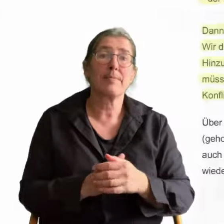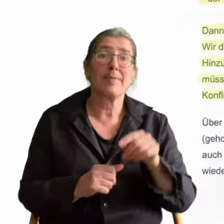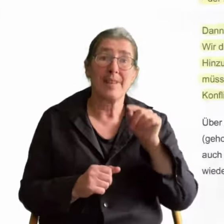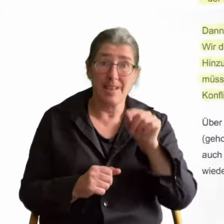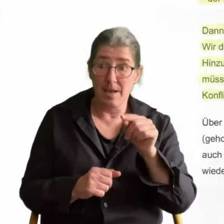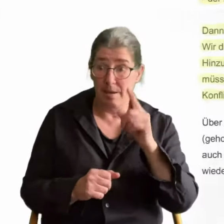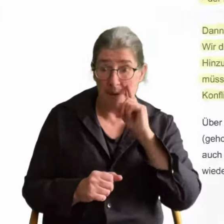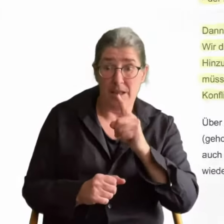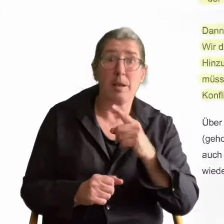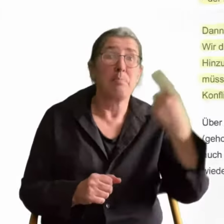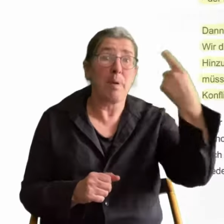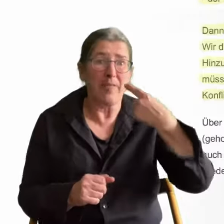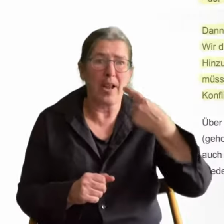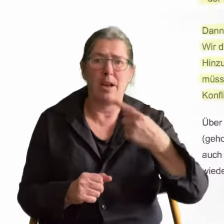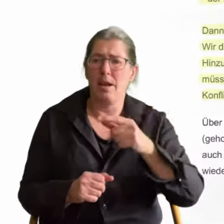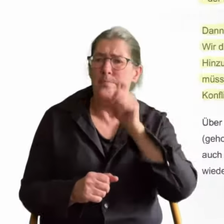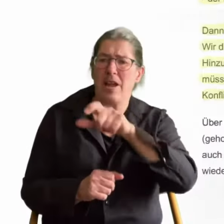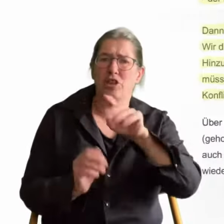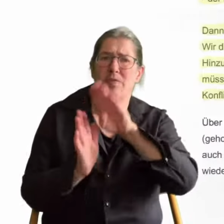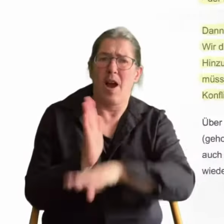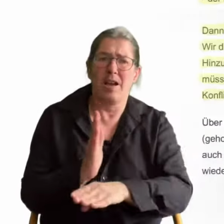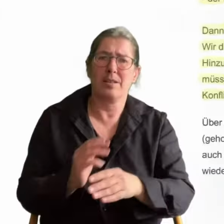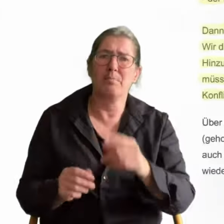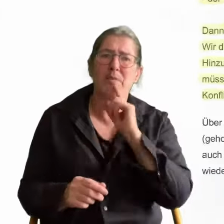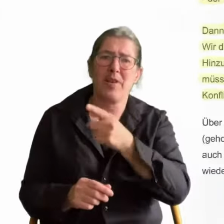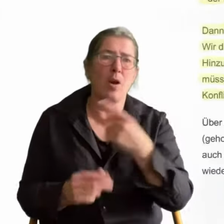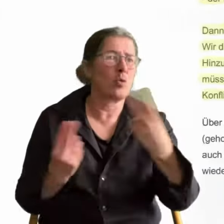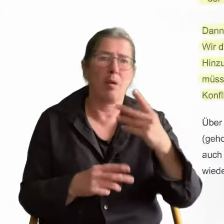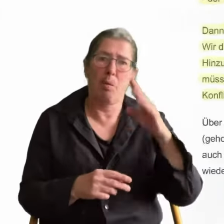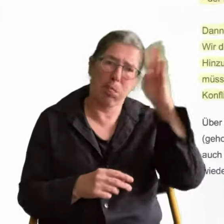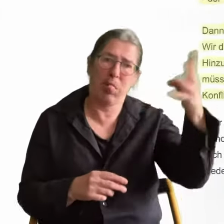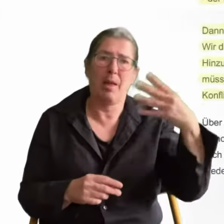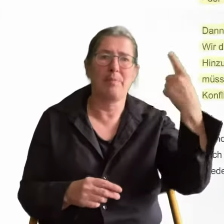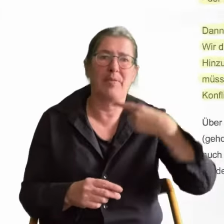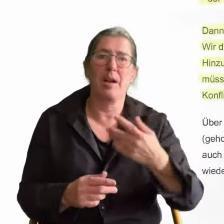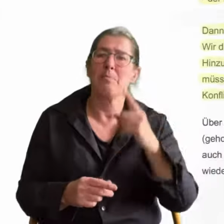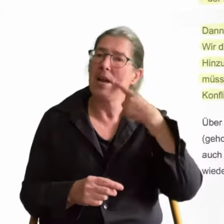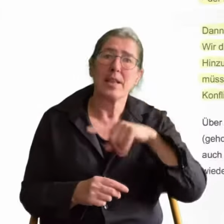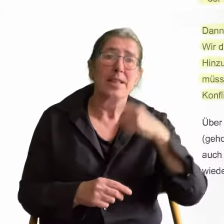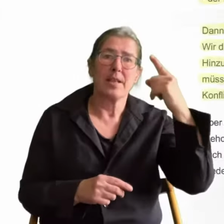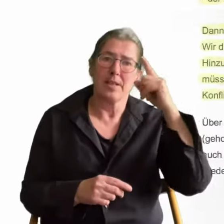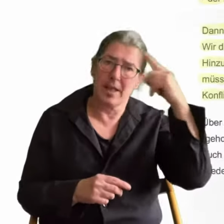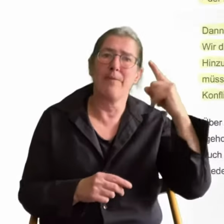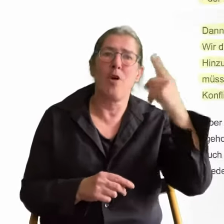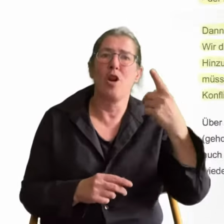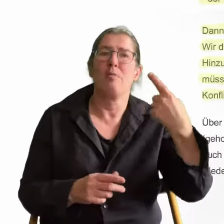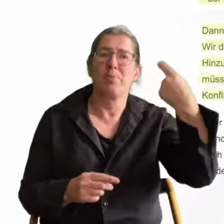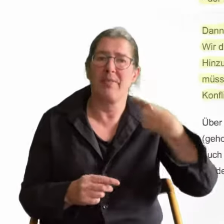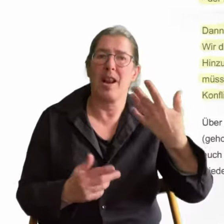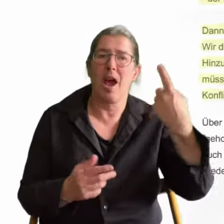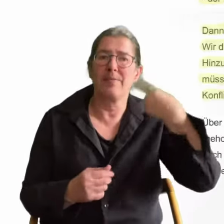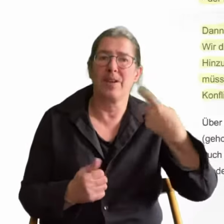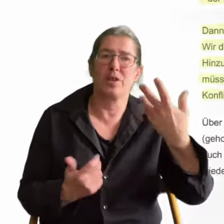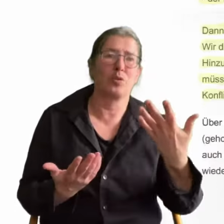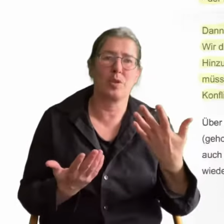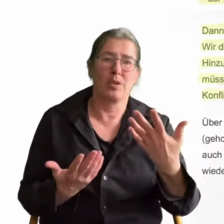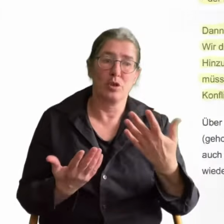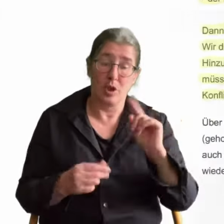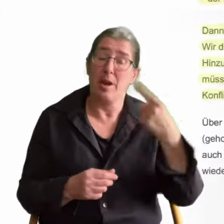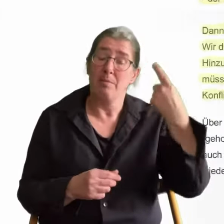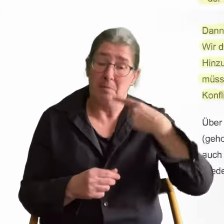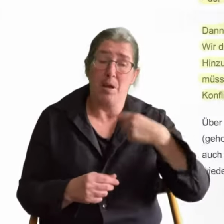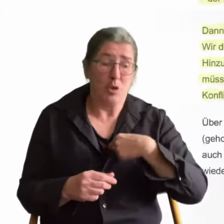menschenverachtende oder vollkommen unsinnige befehle also hierbei geht es nicht um sinnvolle anweisungen sondern wirklich um anweisungen wo